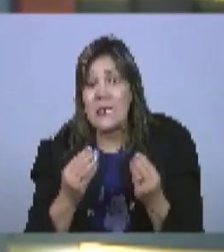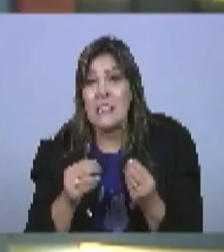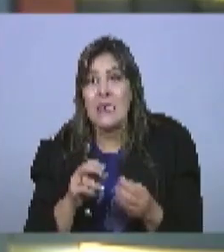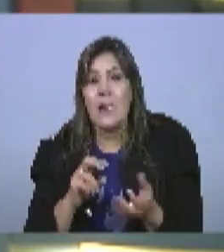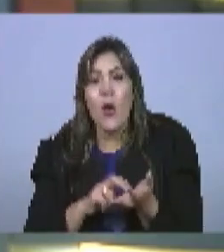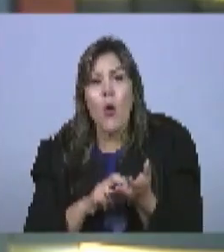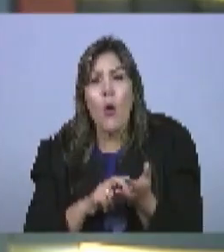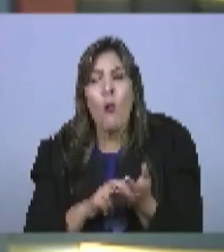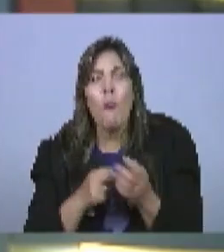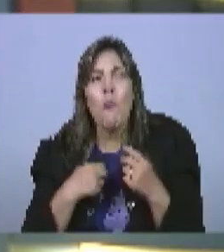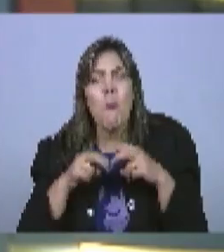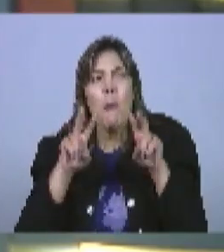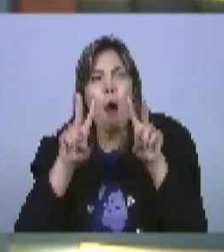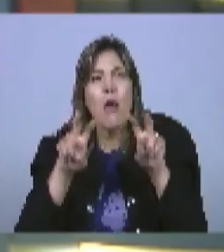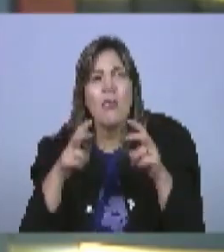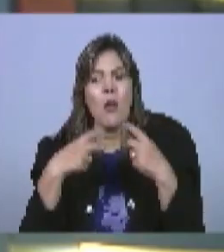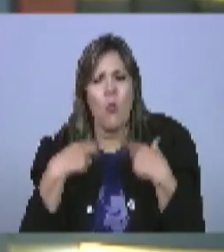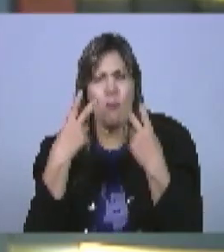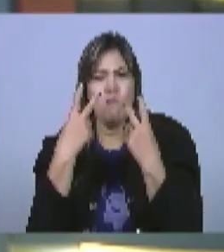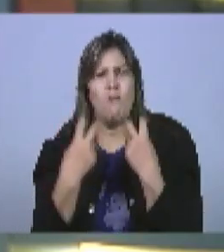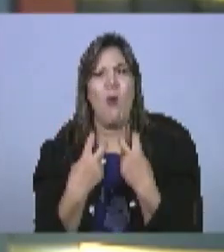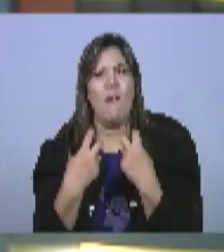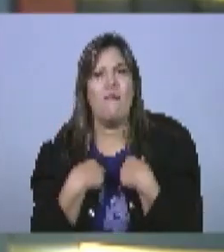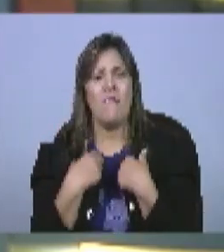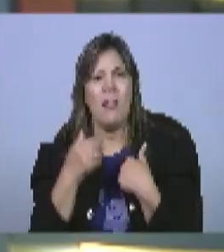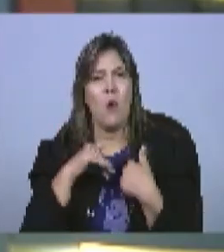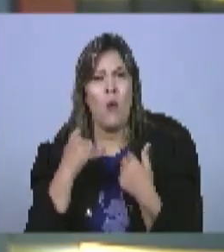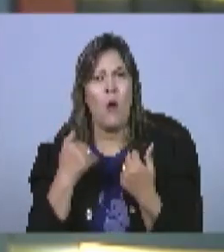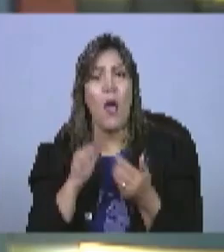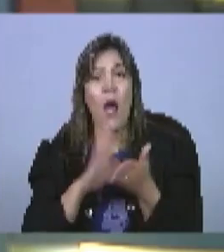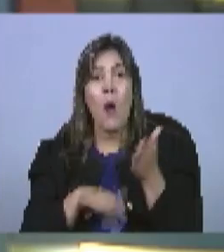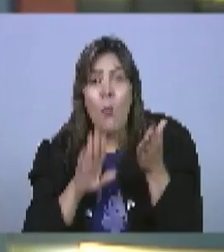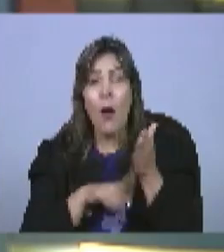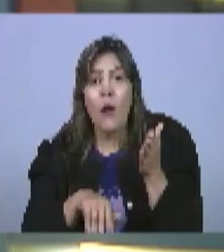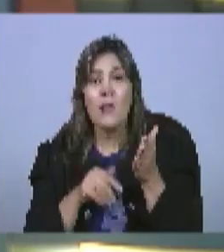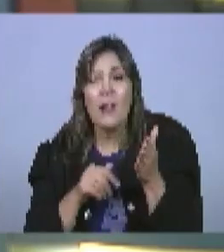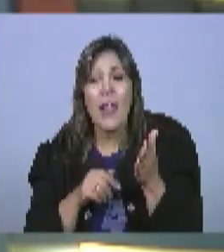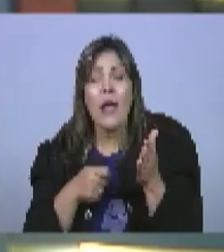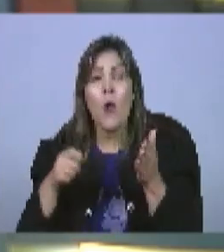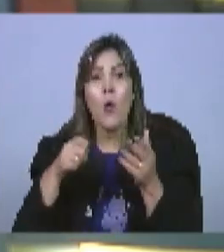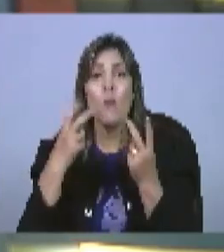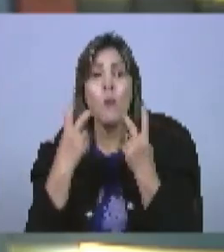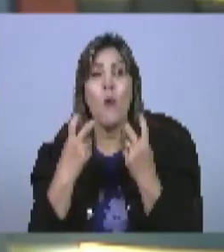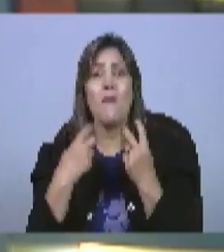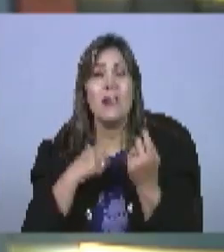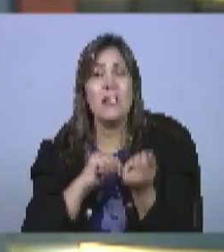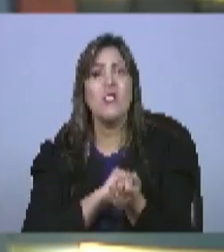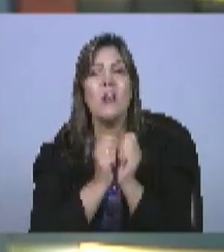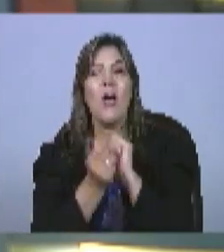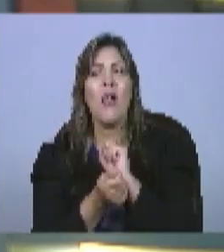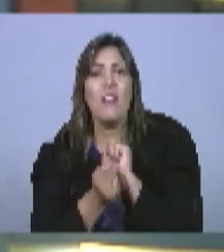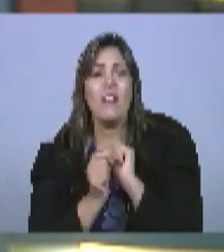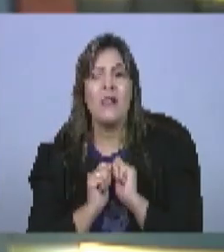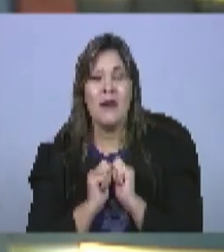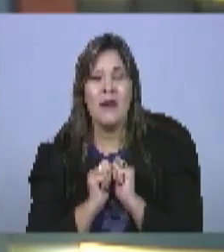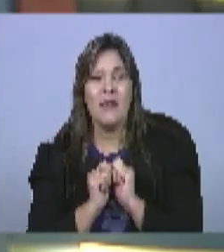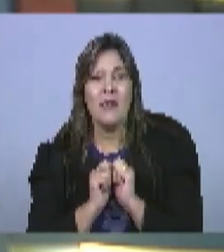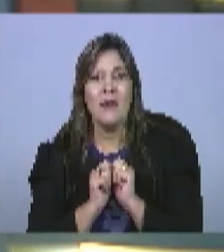بيعطل ن عن حاجات كتير جدا واخطر حاجه بيعطل ن عنها ان احنا نتغير